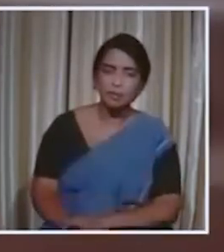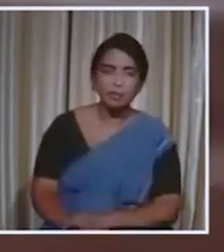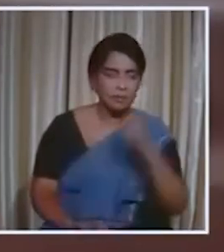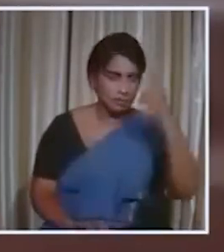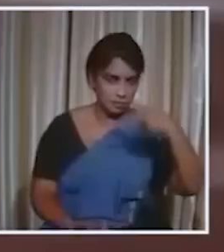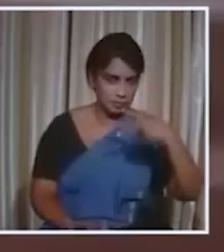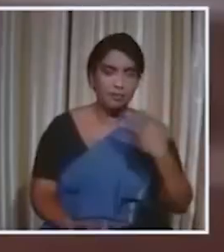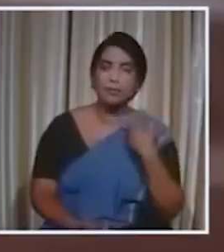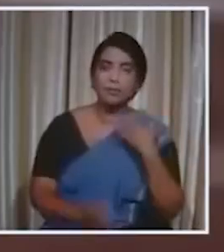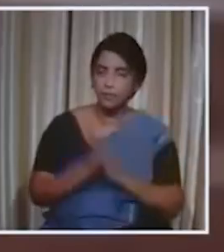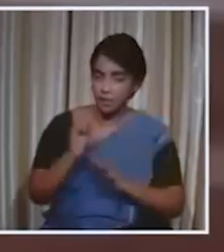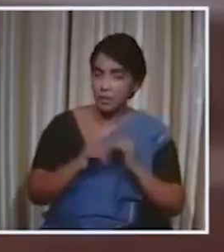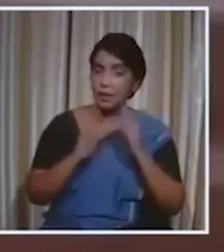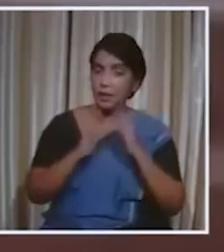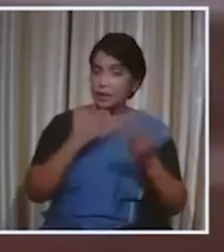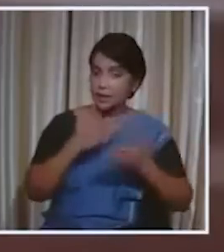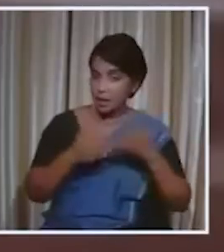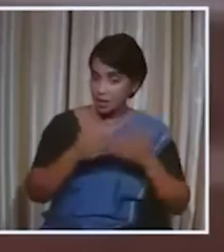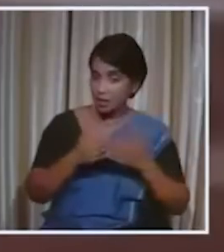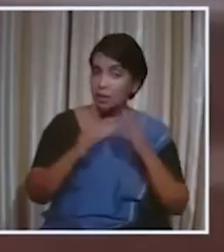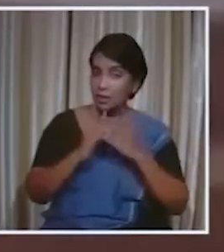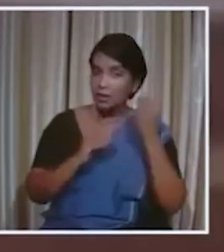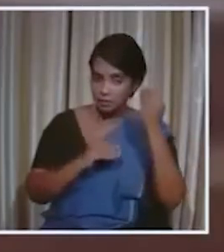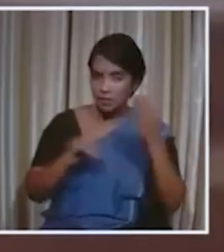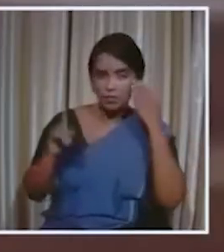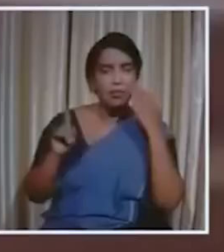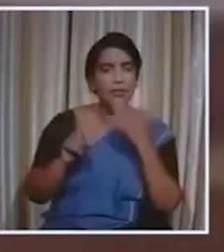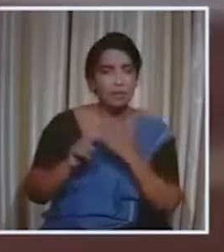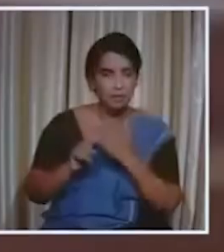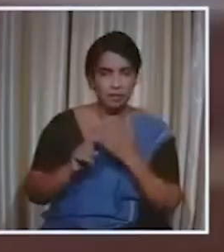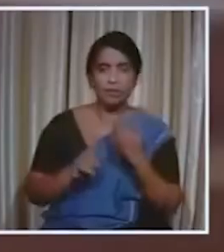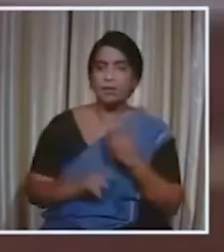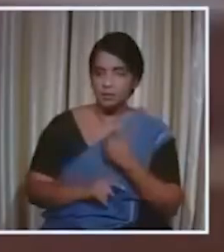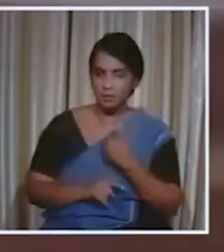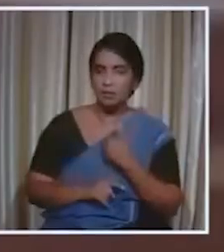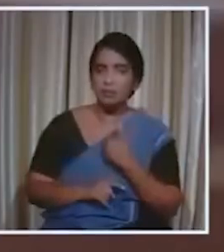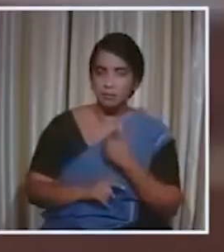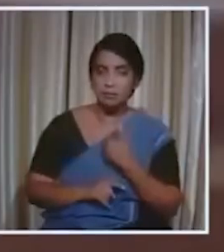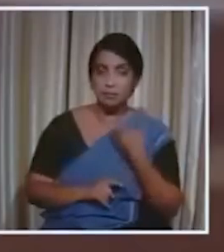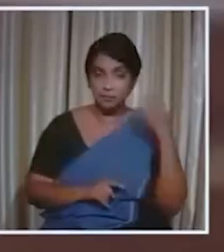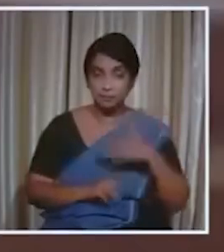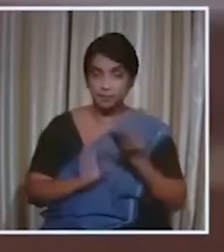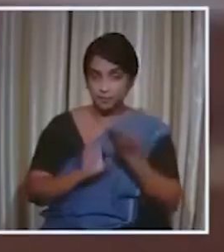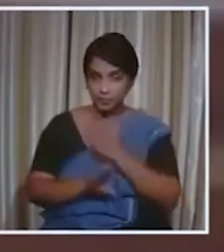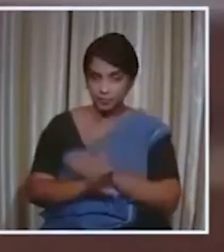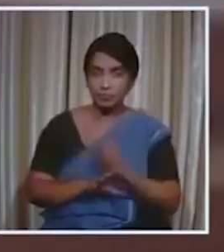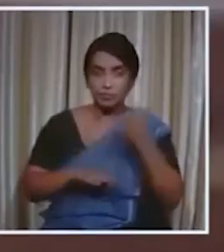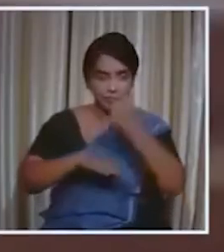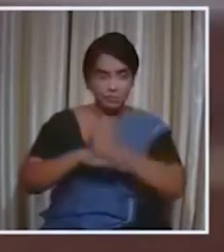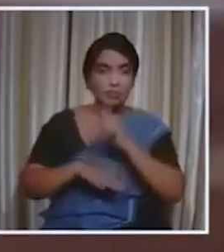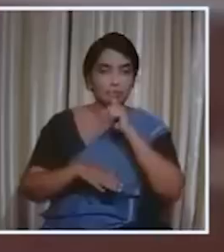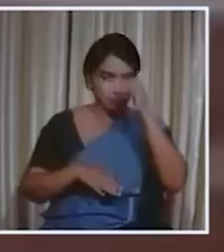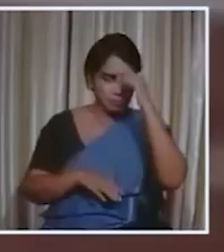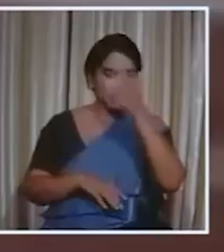කාරණාව මන්ත්‍රීවරුන්ට ගෙවල් හදලා දෙන්න ගෙවල් දෙනවයි කියන කාරණාව මම එන්එස්එල්ලා 2021 මේ මුලාසන